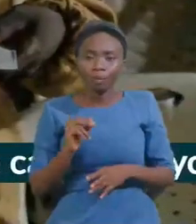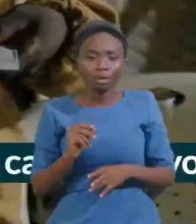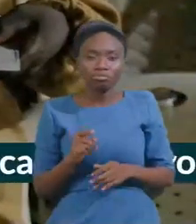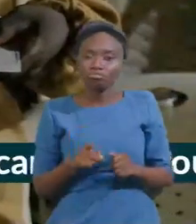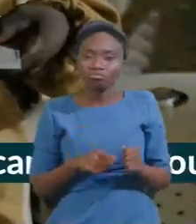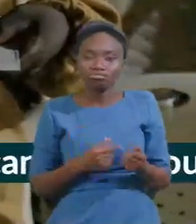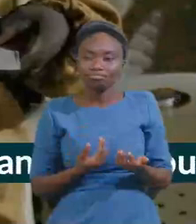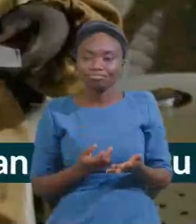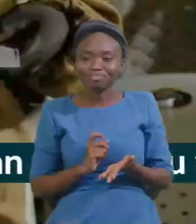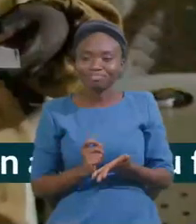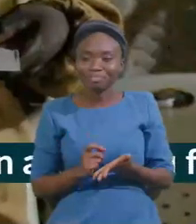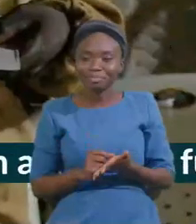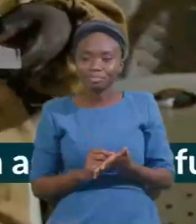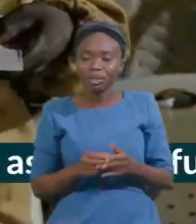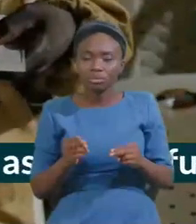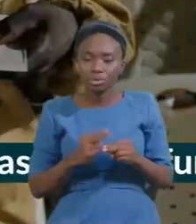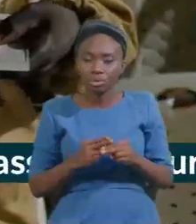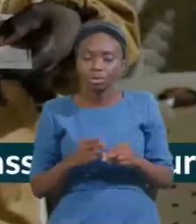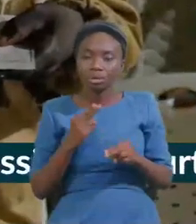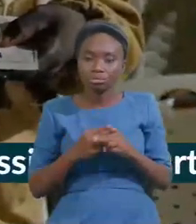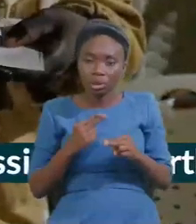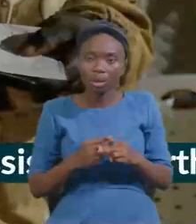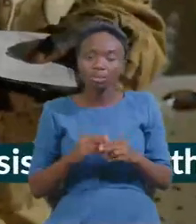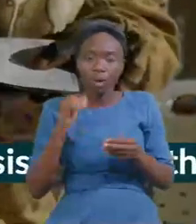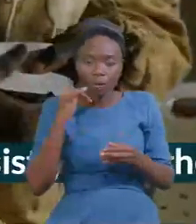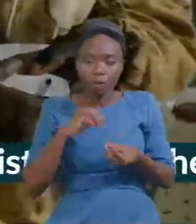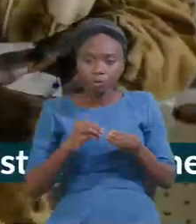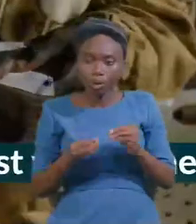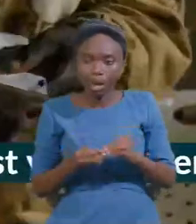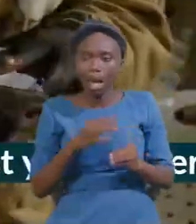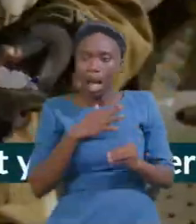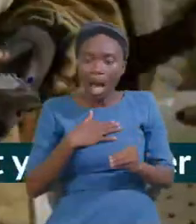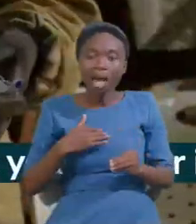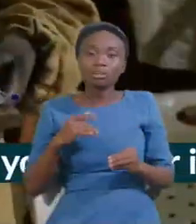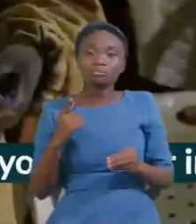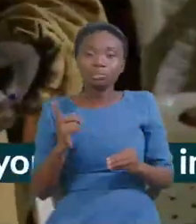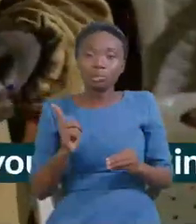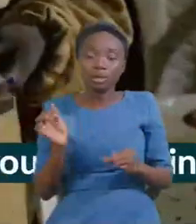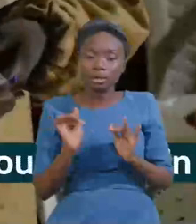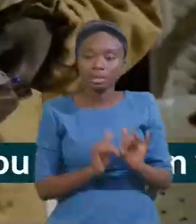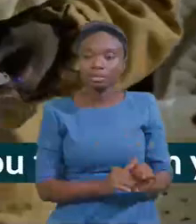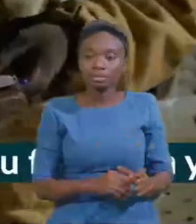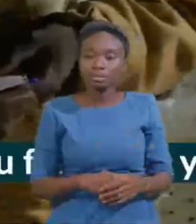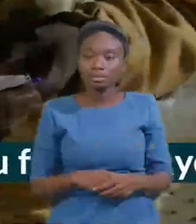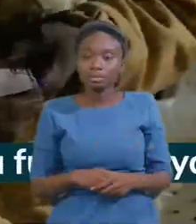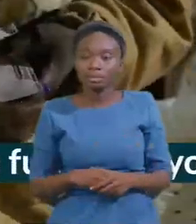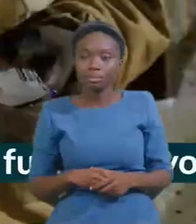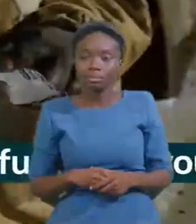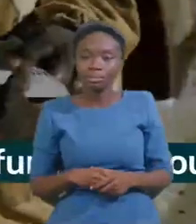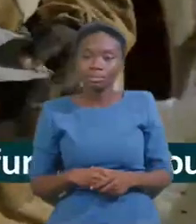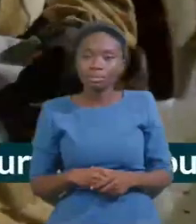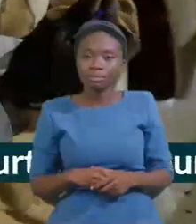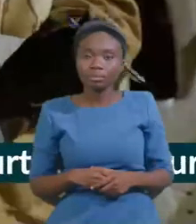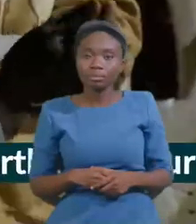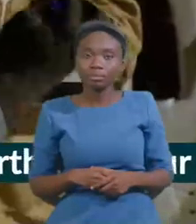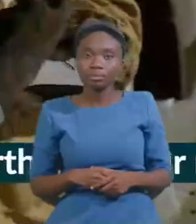to write, but just their name, their number, and their address. N'écrivez pas trop, juste nom, prénom, numéro